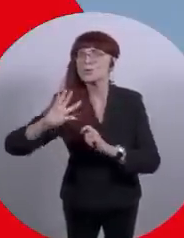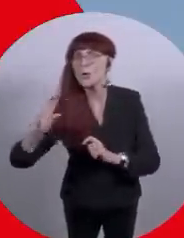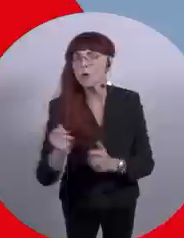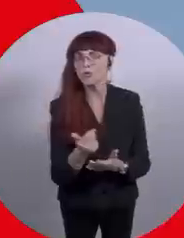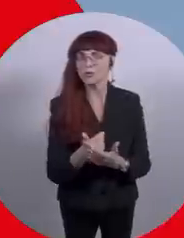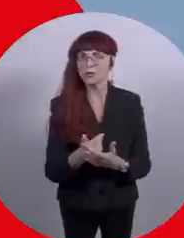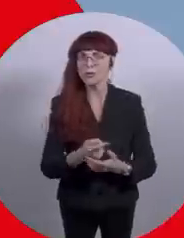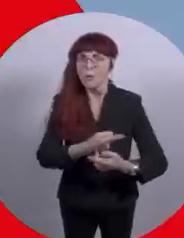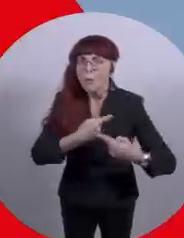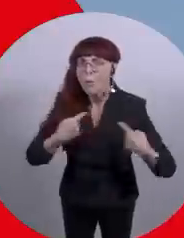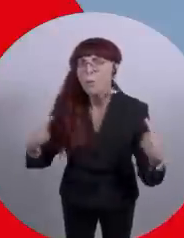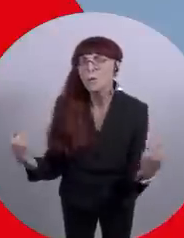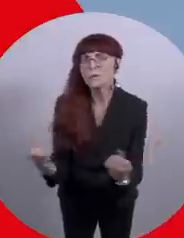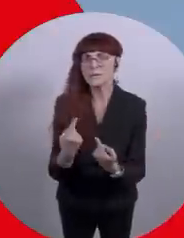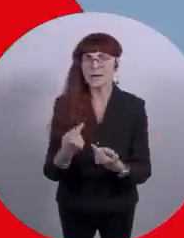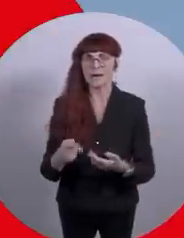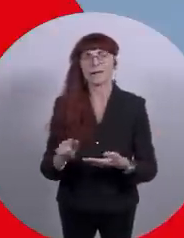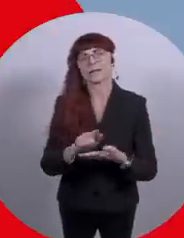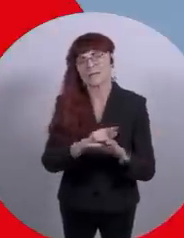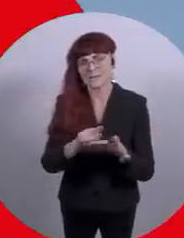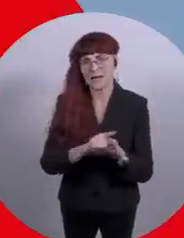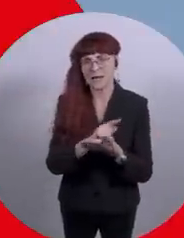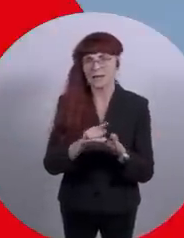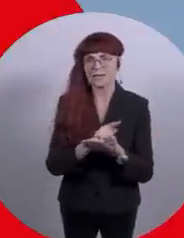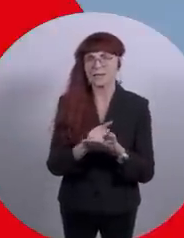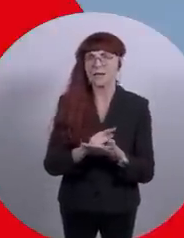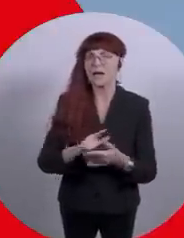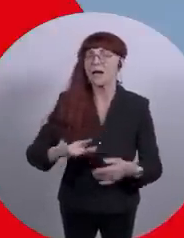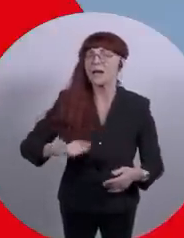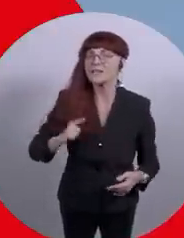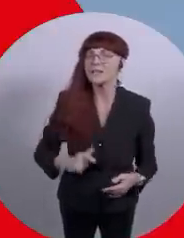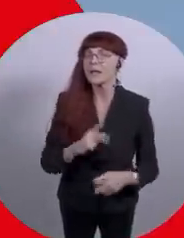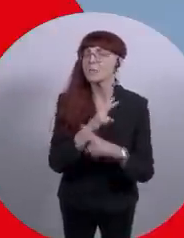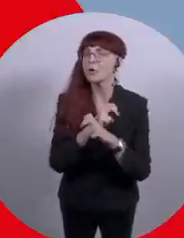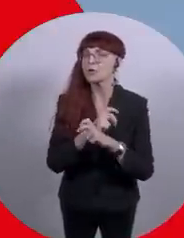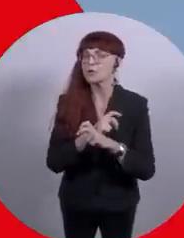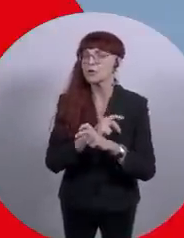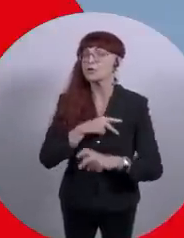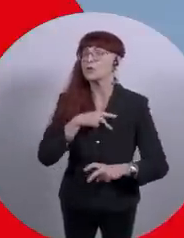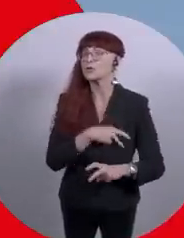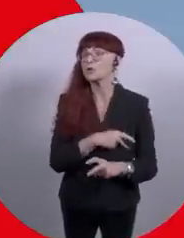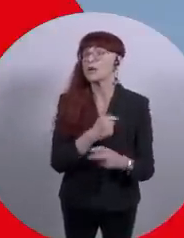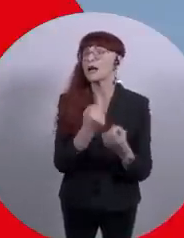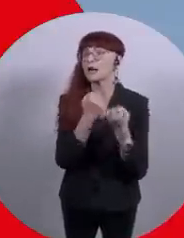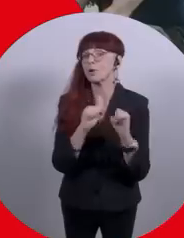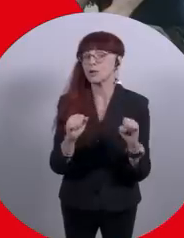zu unserer Zeit es lebe die österreichische Sozialdemokratie Freundschaft